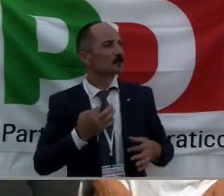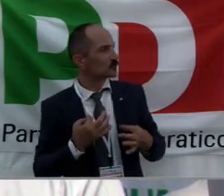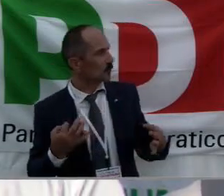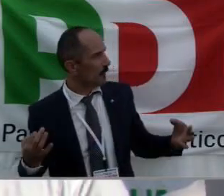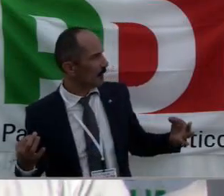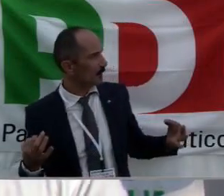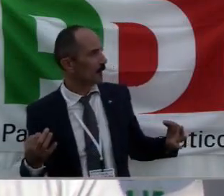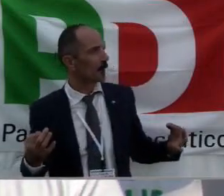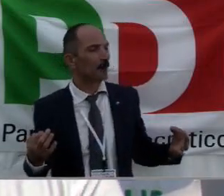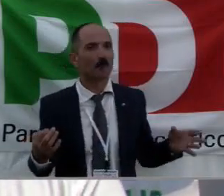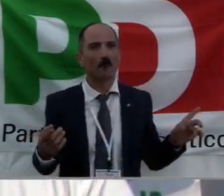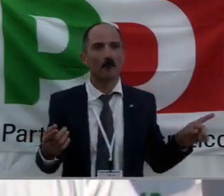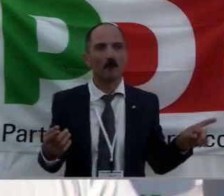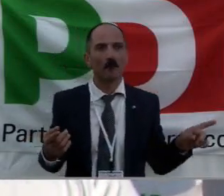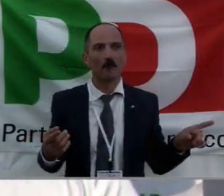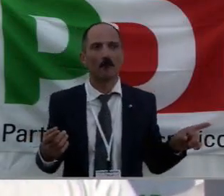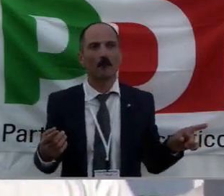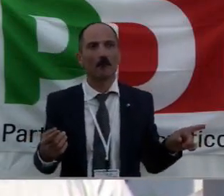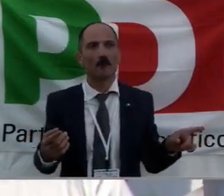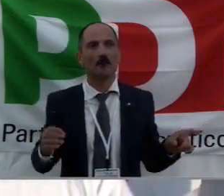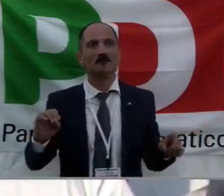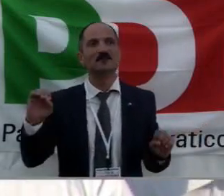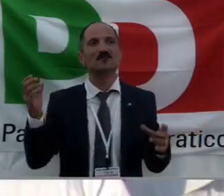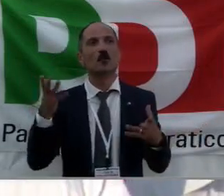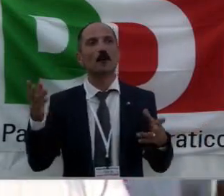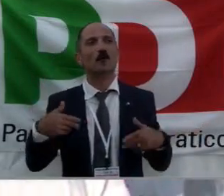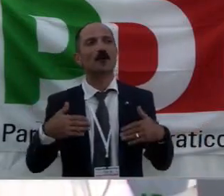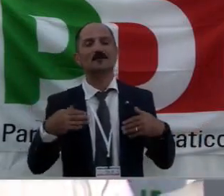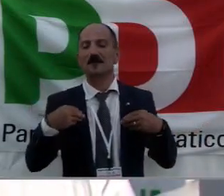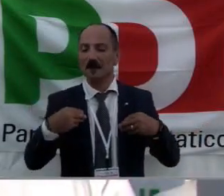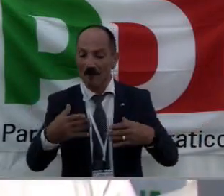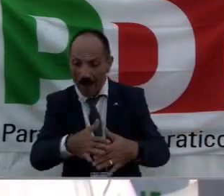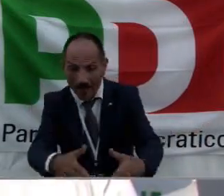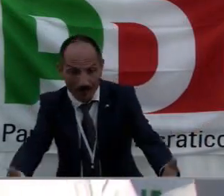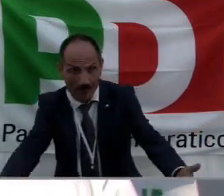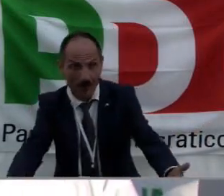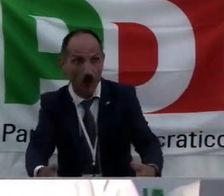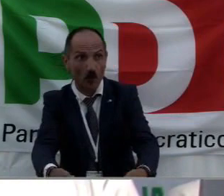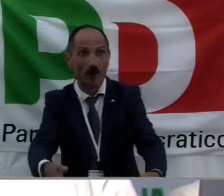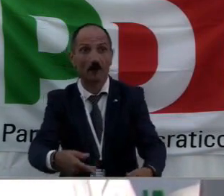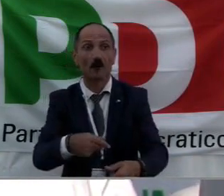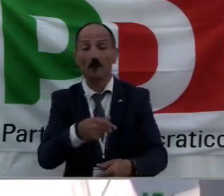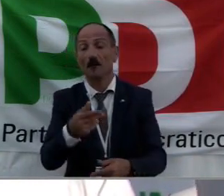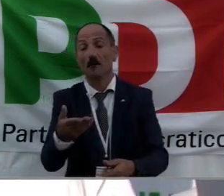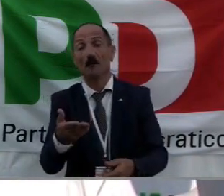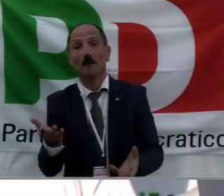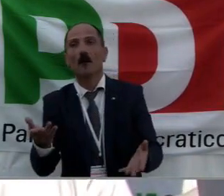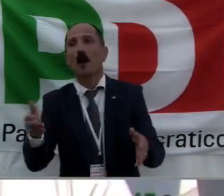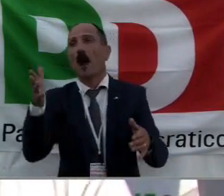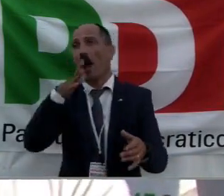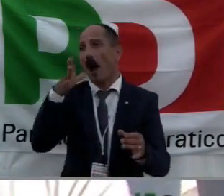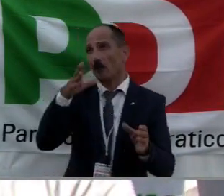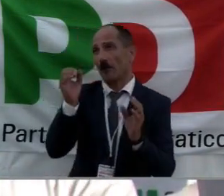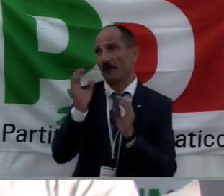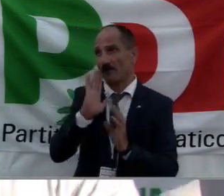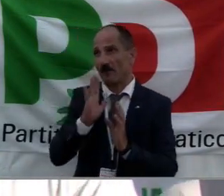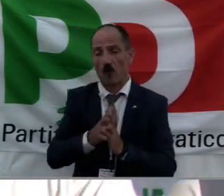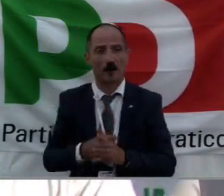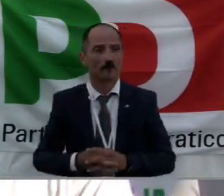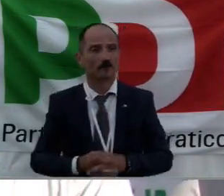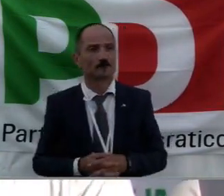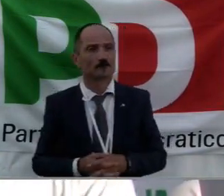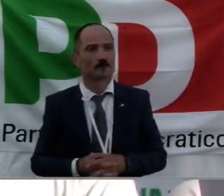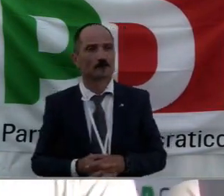posto? No. Allora, se c'è un'ambulanza qui davanti, un po' di acqua.